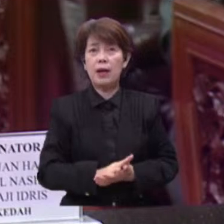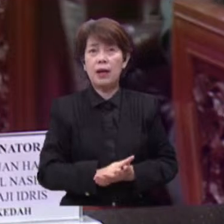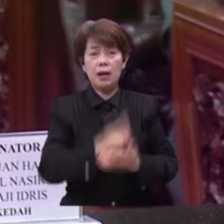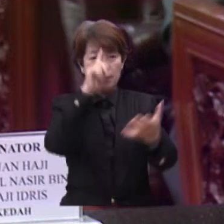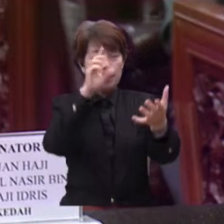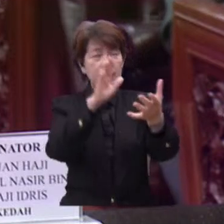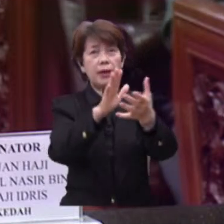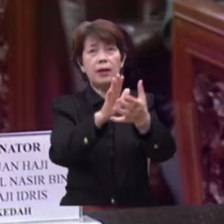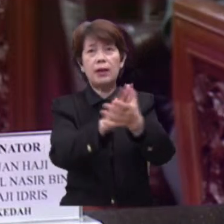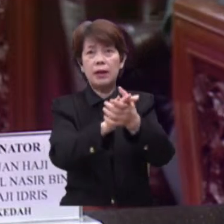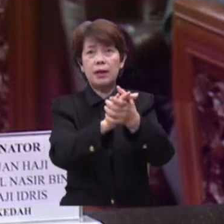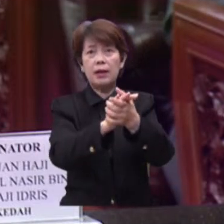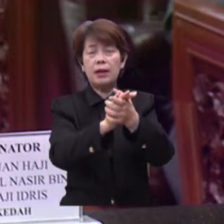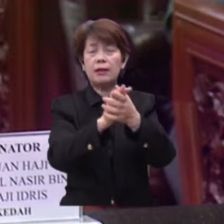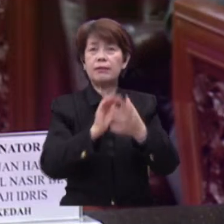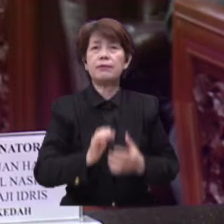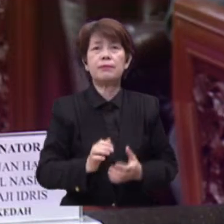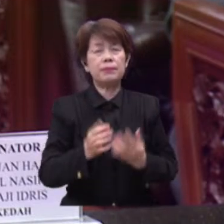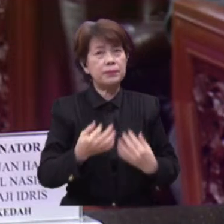yaitu